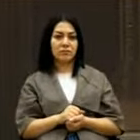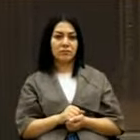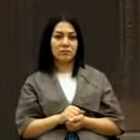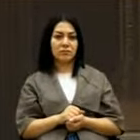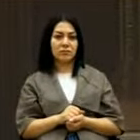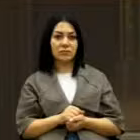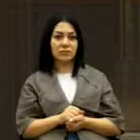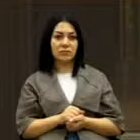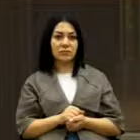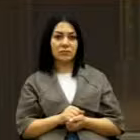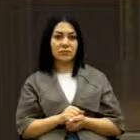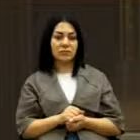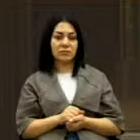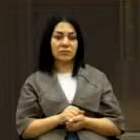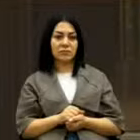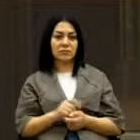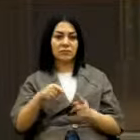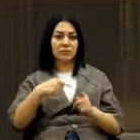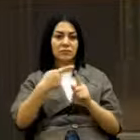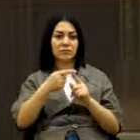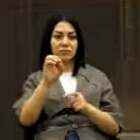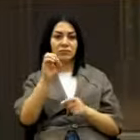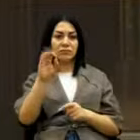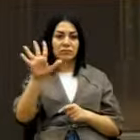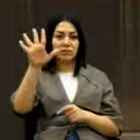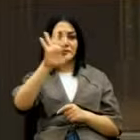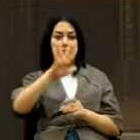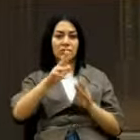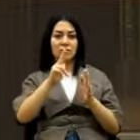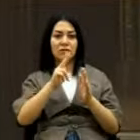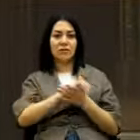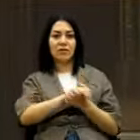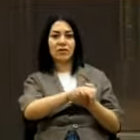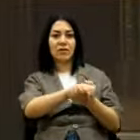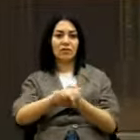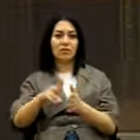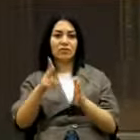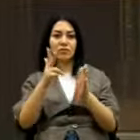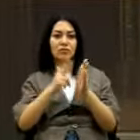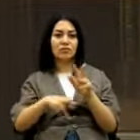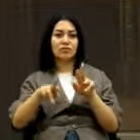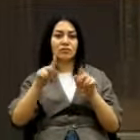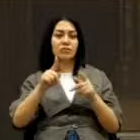թե Եվրոպայում խաղաղության գրեթե 80 տարվա պահապան